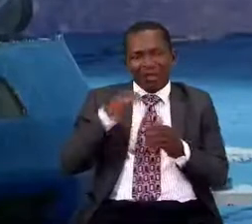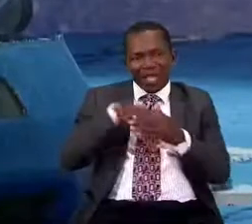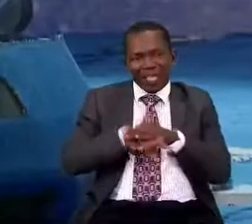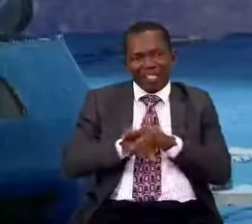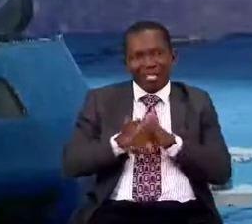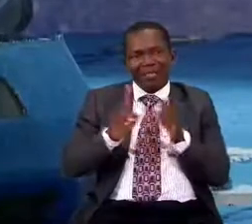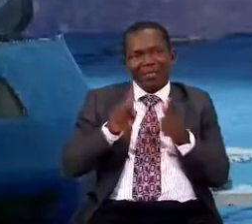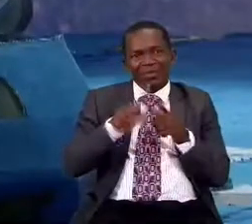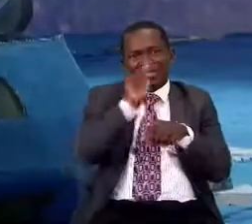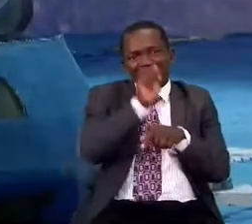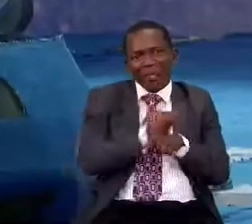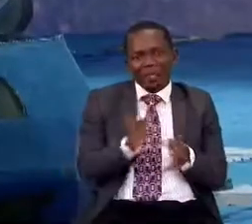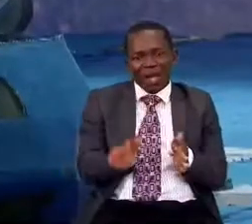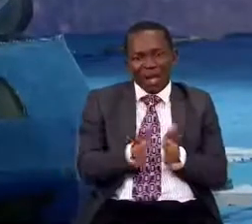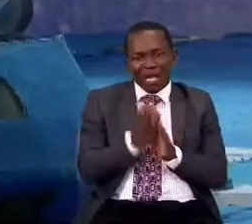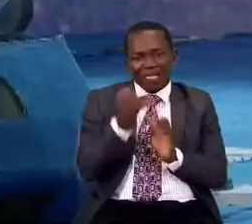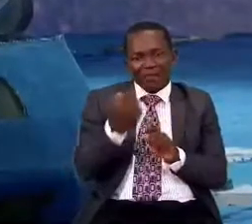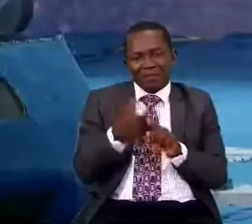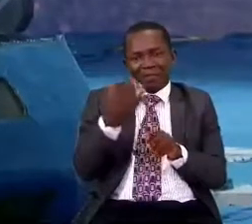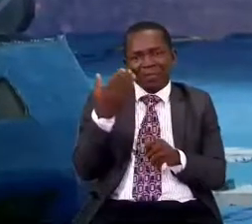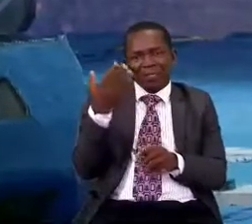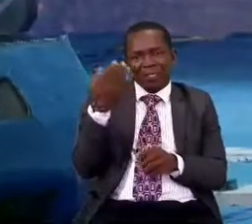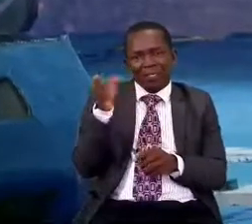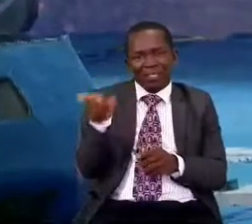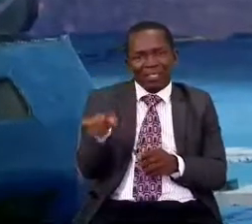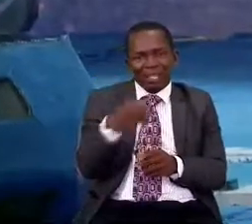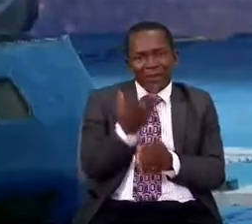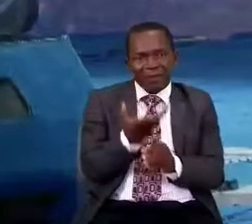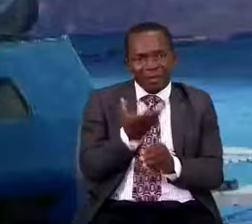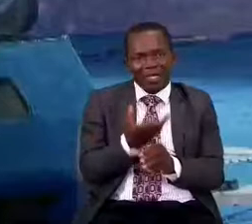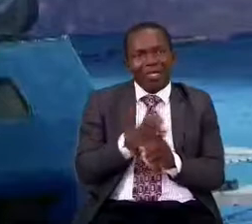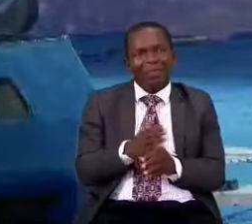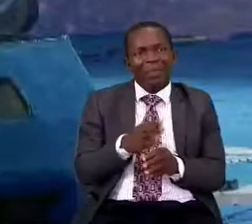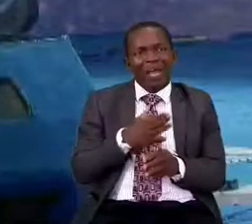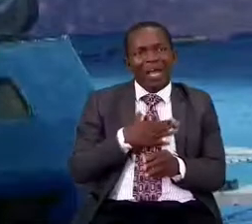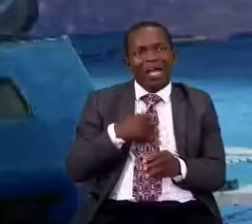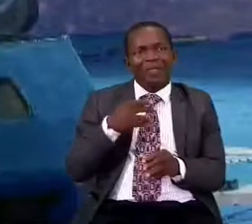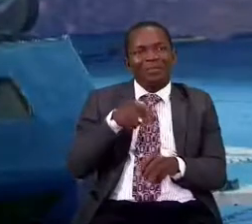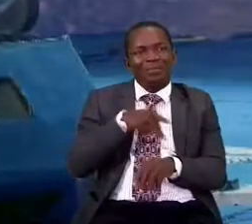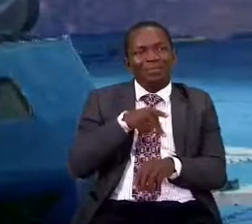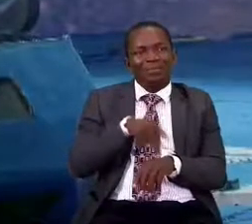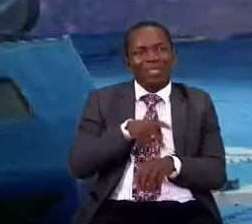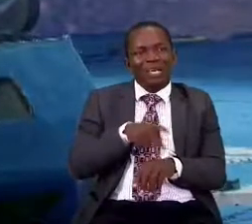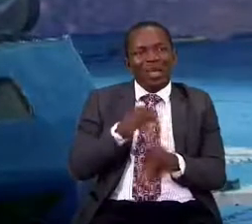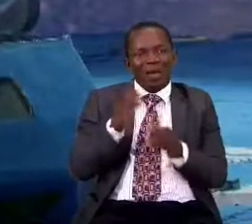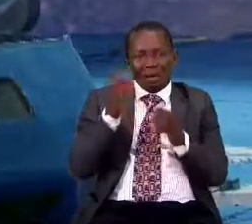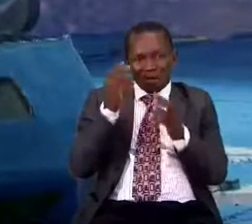Verset 4. Pierre, de même que Jean, fixa les yeux sur lui et